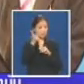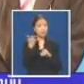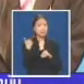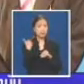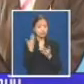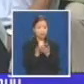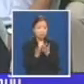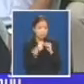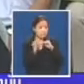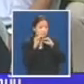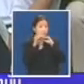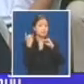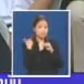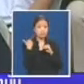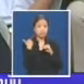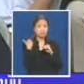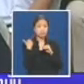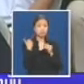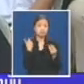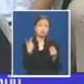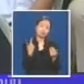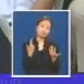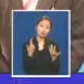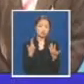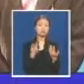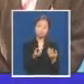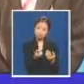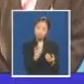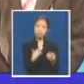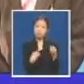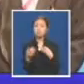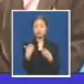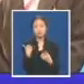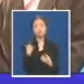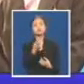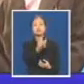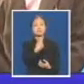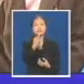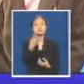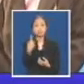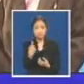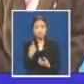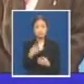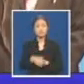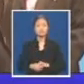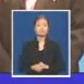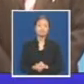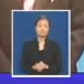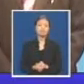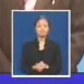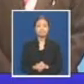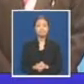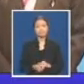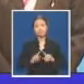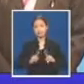รือเบี้ยผู้สูงอายุหรือเงินอื่นๆหรือไม่แต่ว่าเวลาที่รั